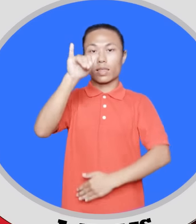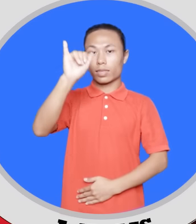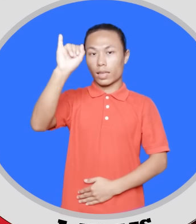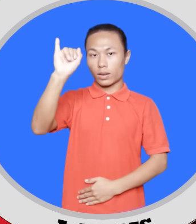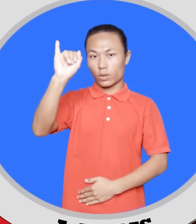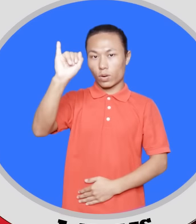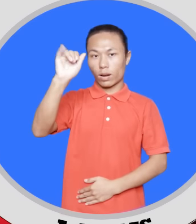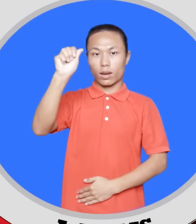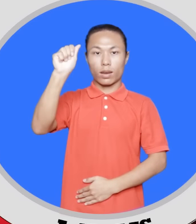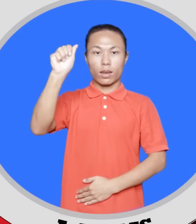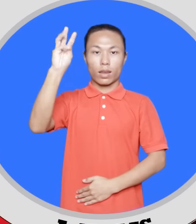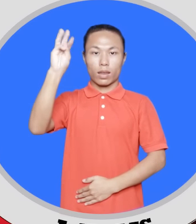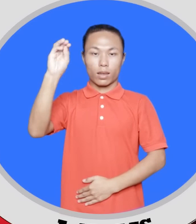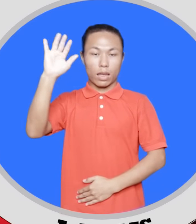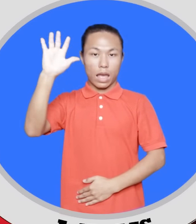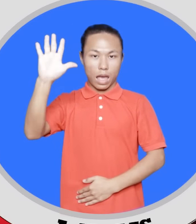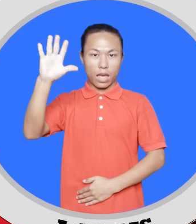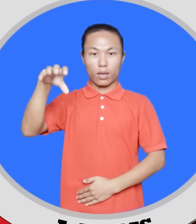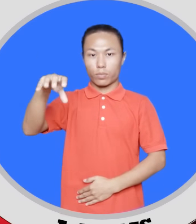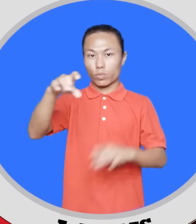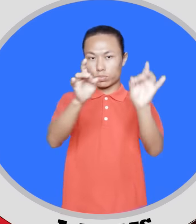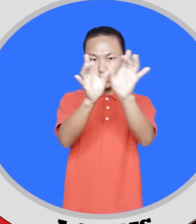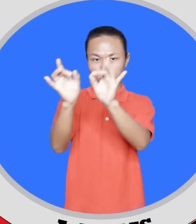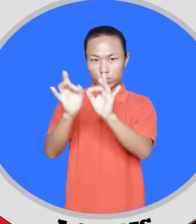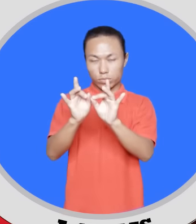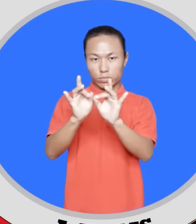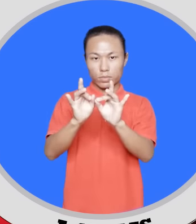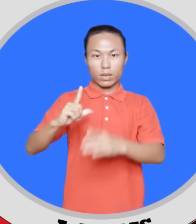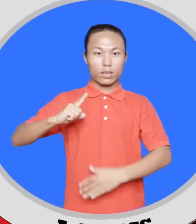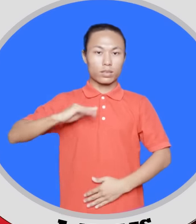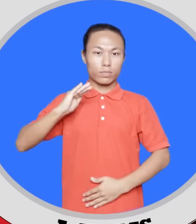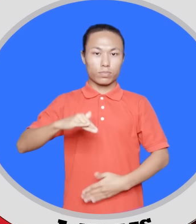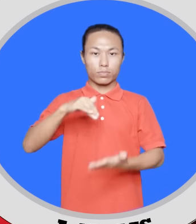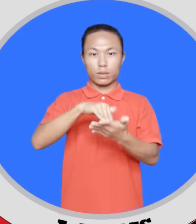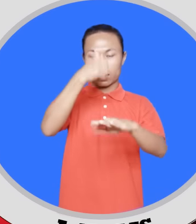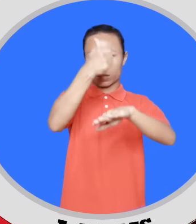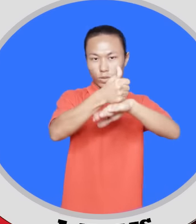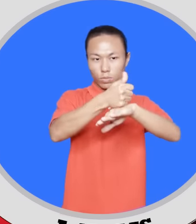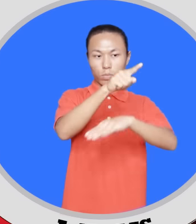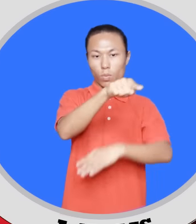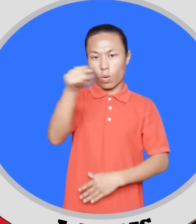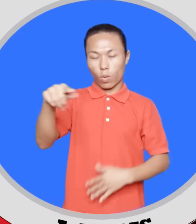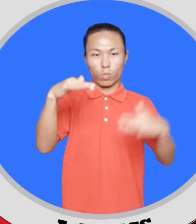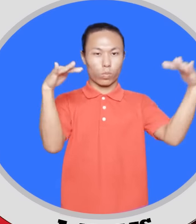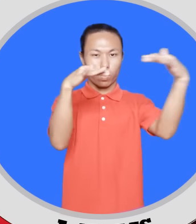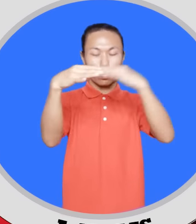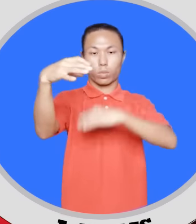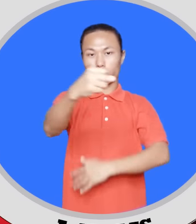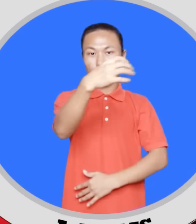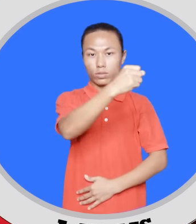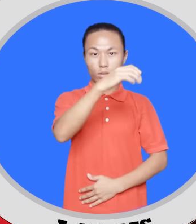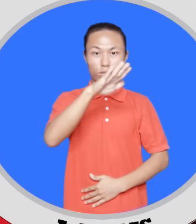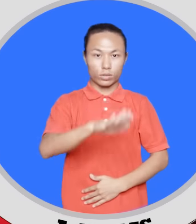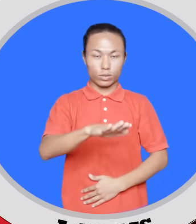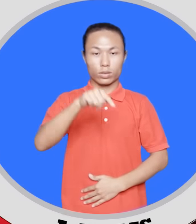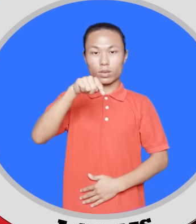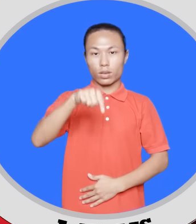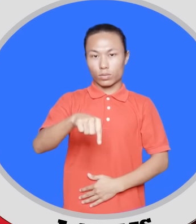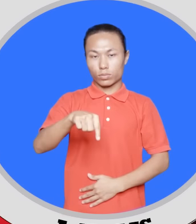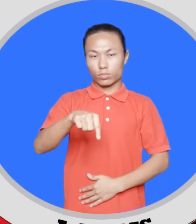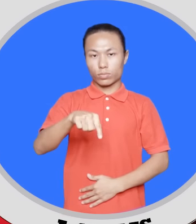ရဲ့တရင်ဗျူဟာစကခ9ခါနာချုပ်နခခစခန်တွေနဖခဌာနချုပ်တွေအားလုံးကိုအရခတက်